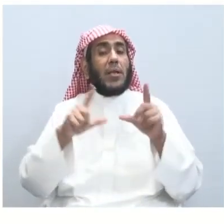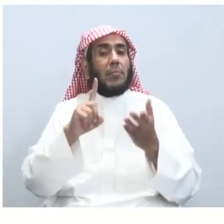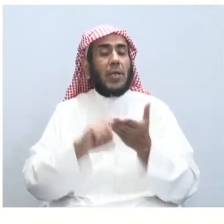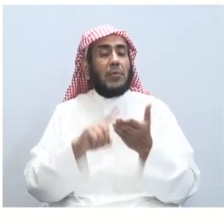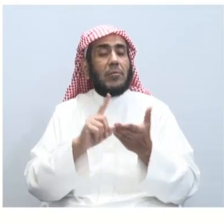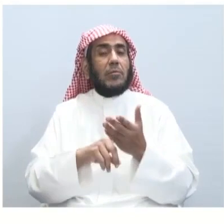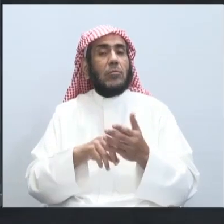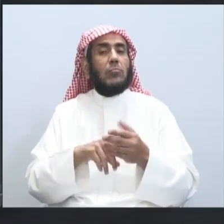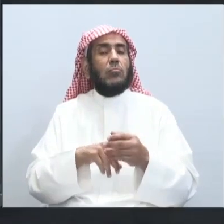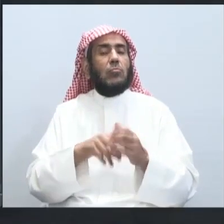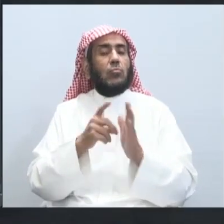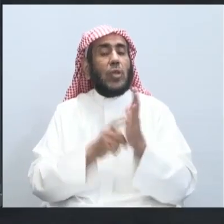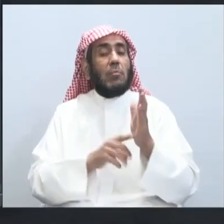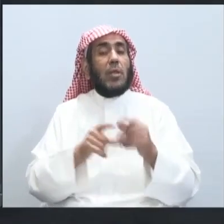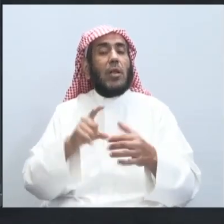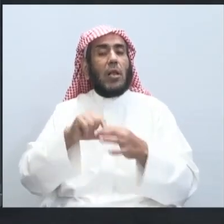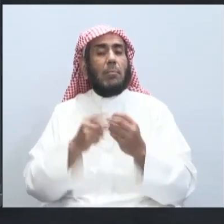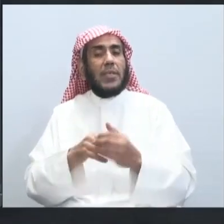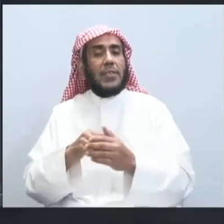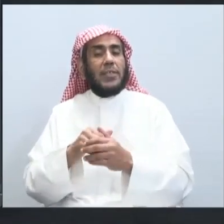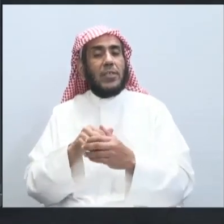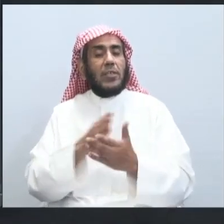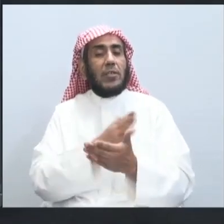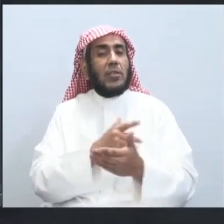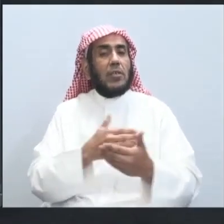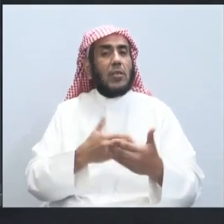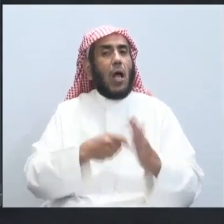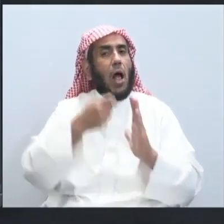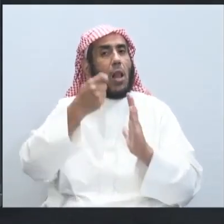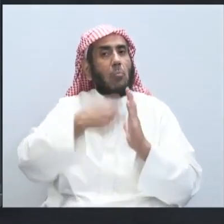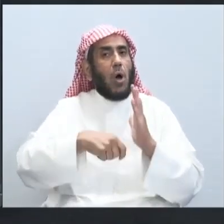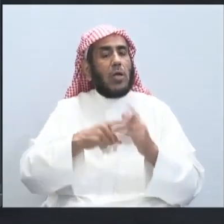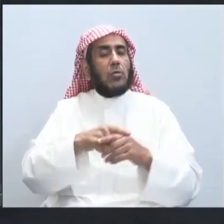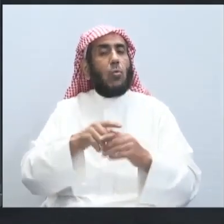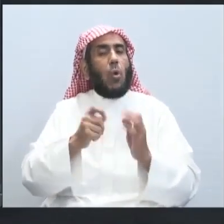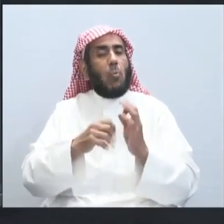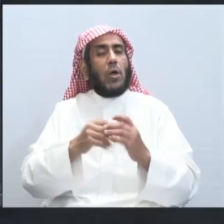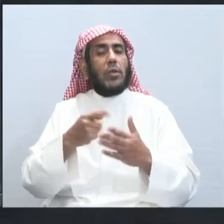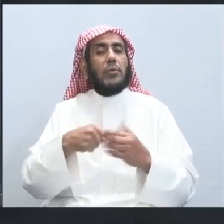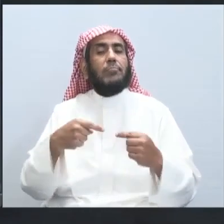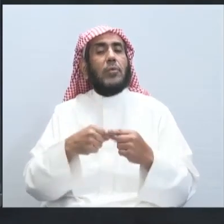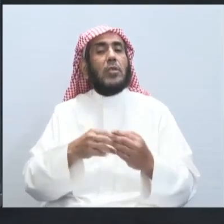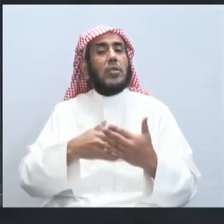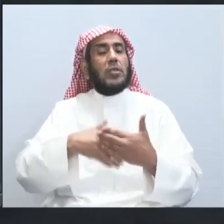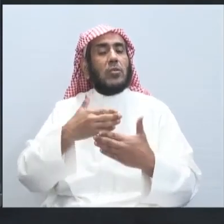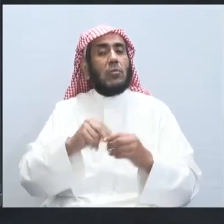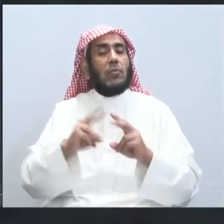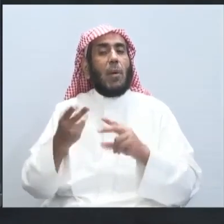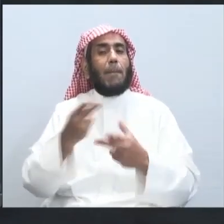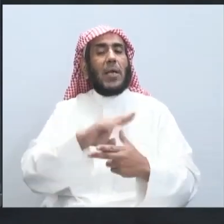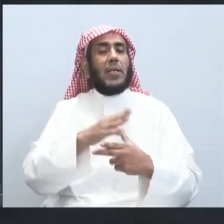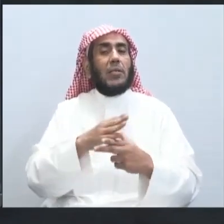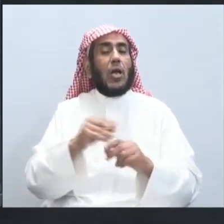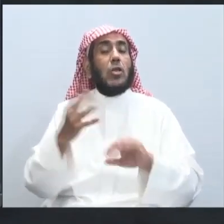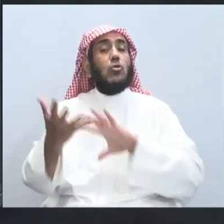ايضا تنظم هذه العلاقه من جانب المعاهدات والمواثيقه التي تصدر فيما بين هذه